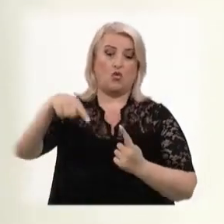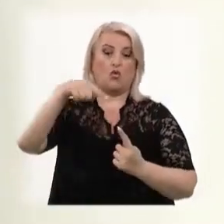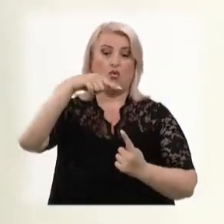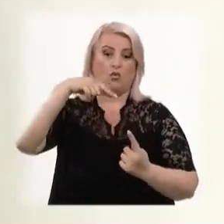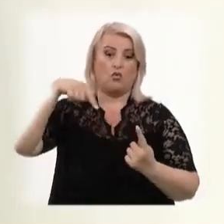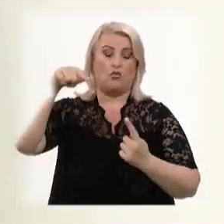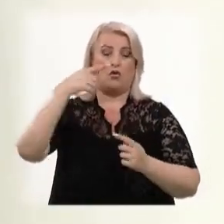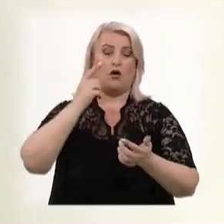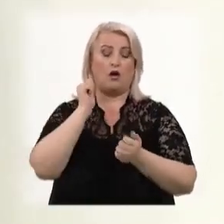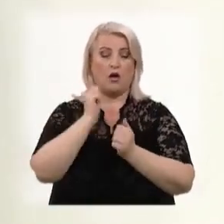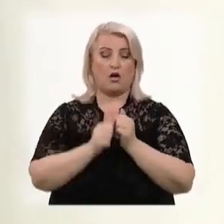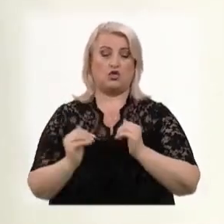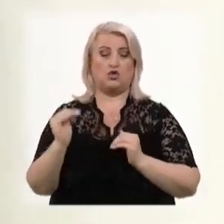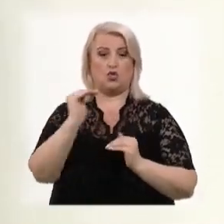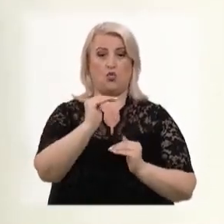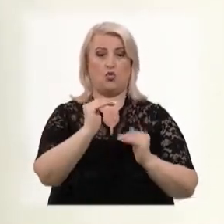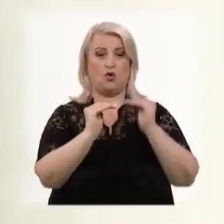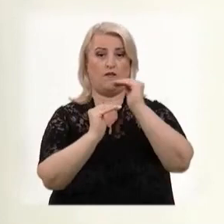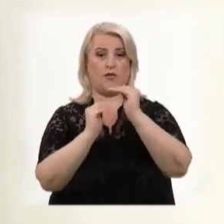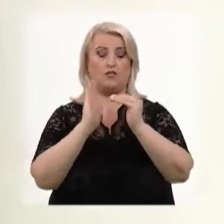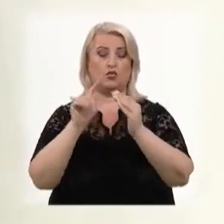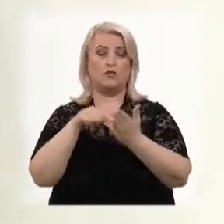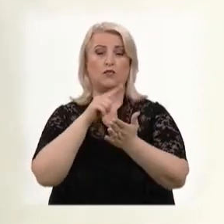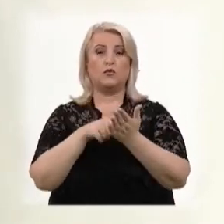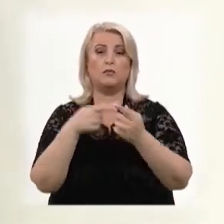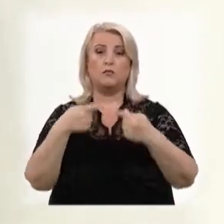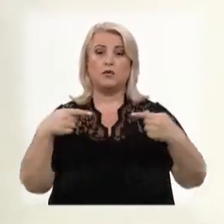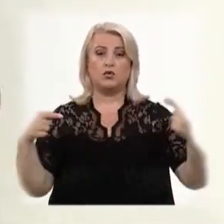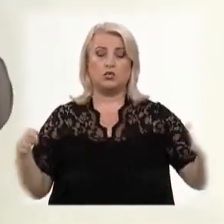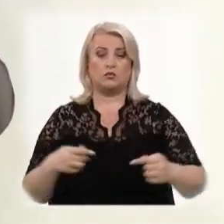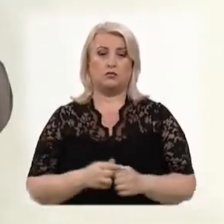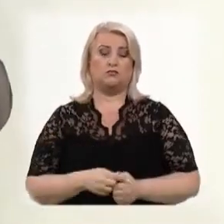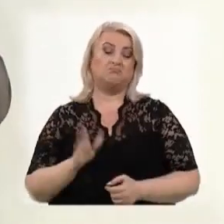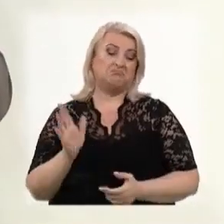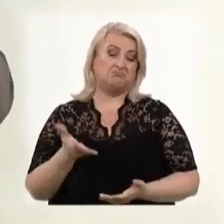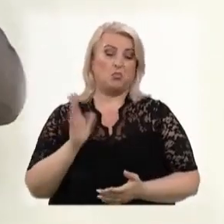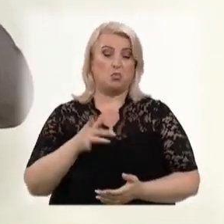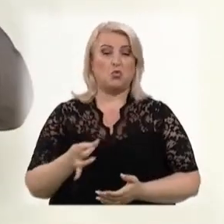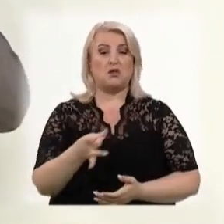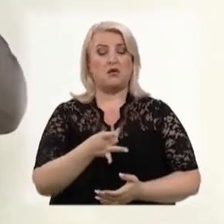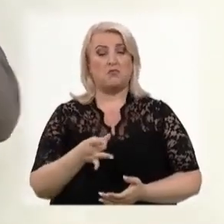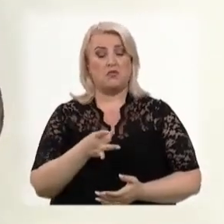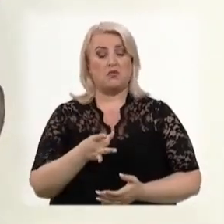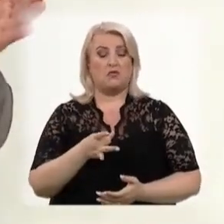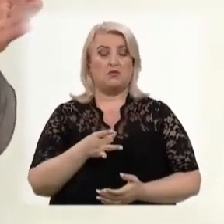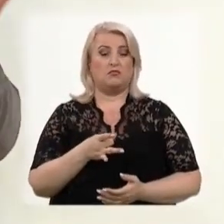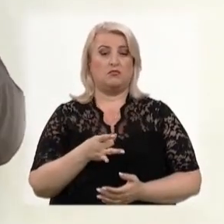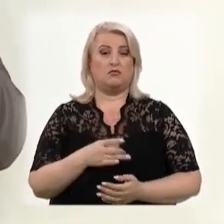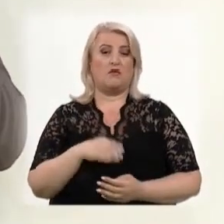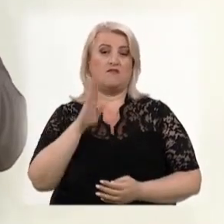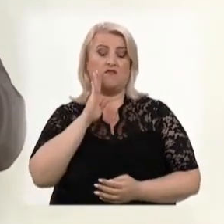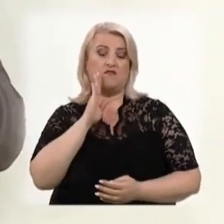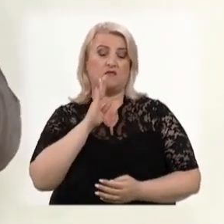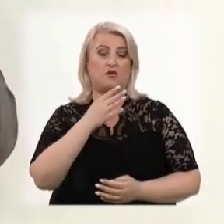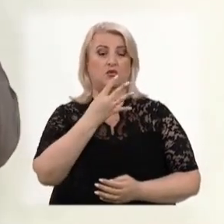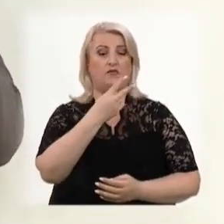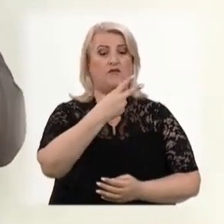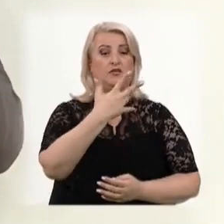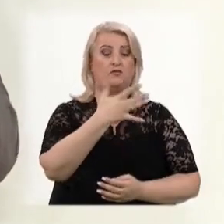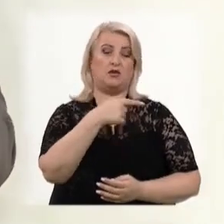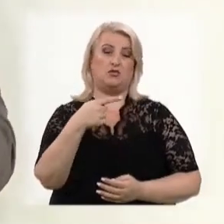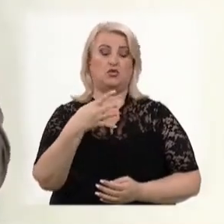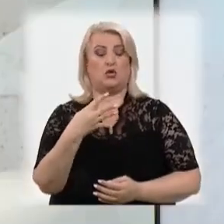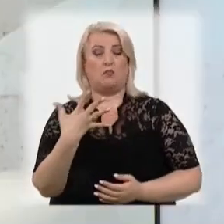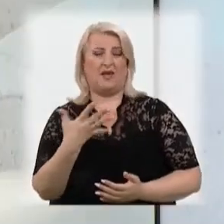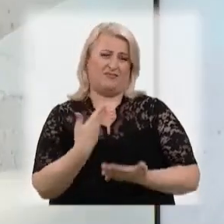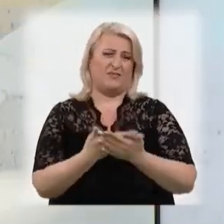va întreba diferit tu dacă vrei să începi spui Ok va fi regională au femei 2545 ăsta este